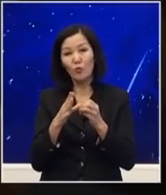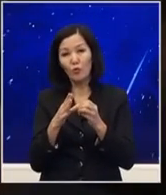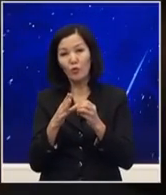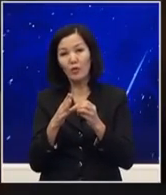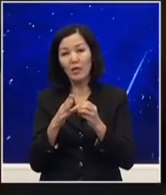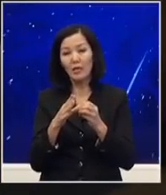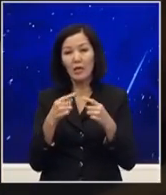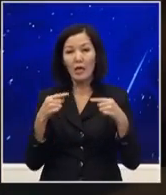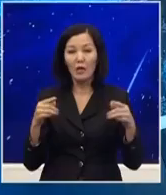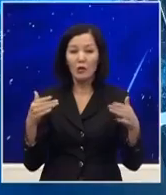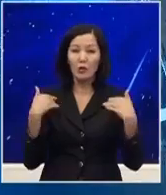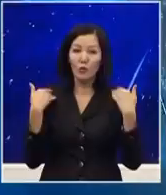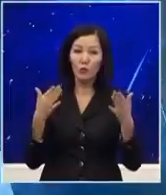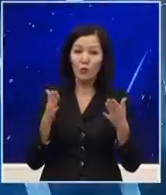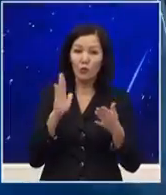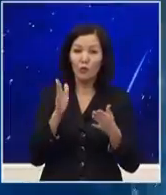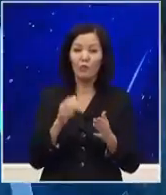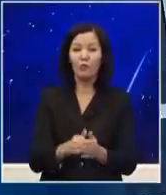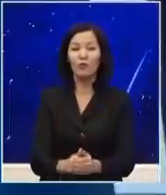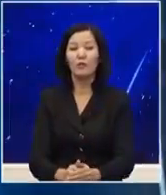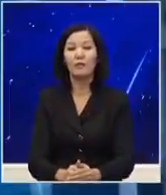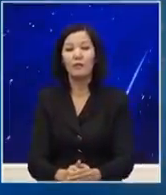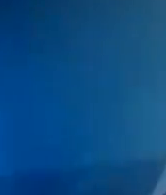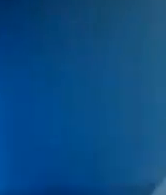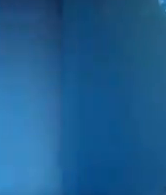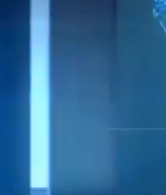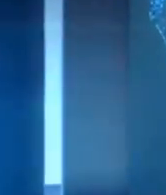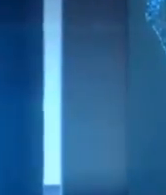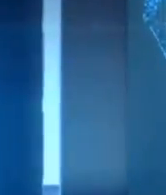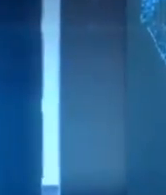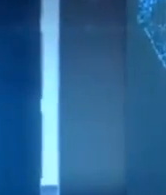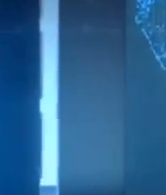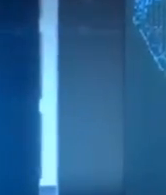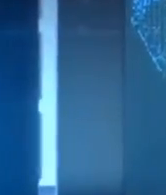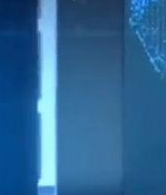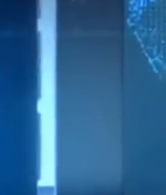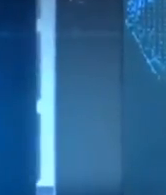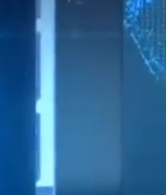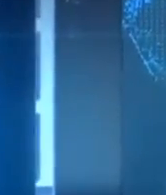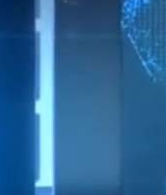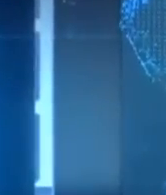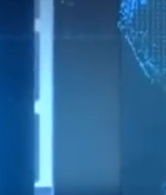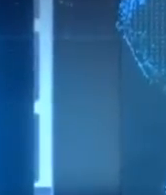түрлі құттықтауларды алып отырады. Елдана Серікбайқызы, Жайық Құрманбаев, Жетісу телеарнасы, Талдықорған.